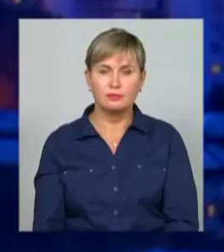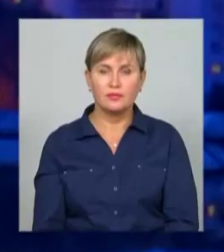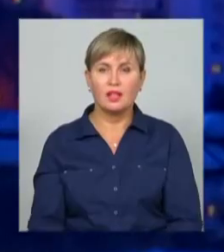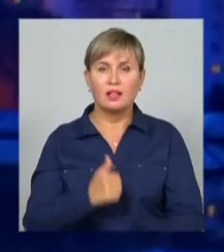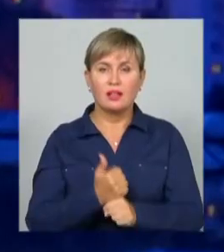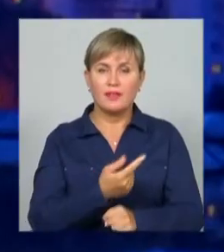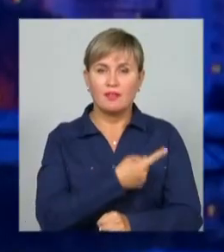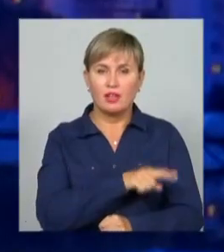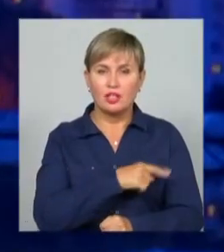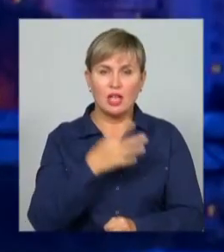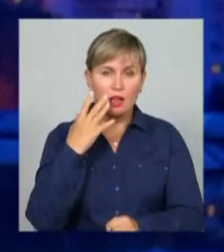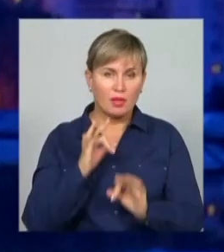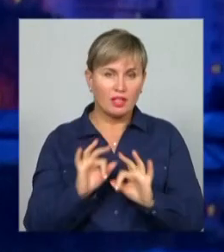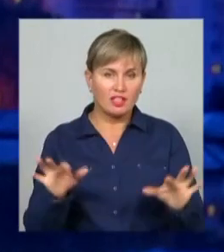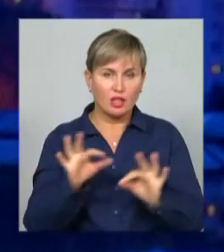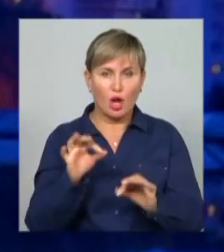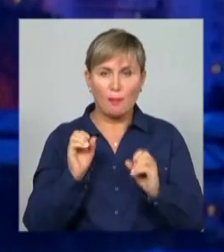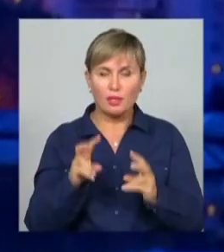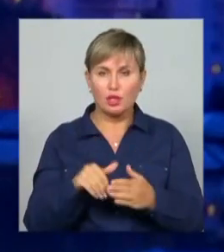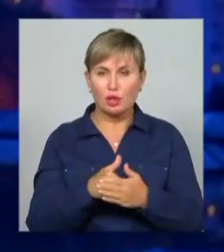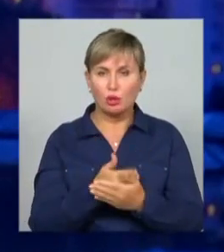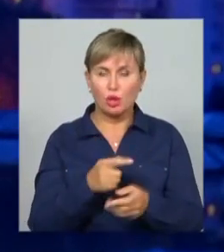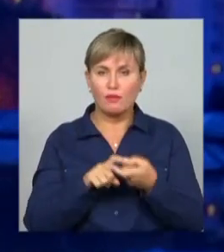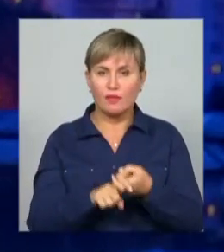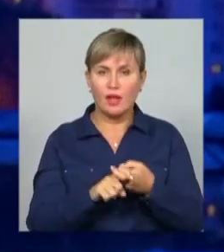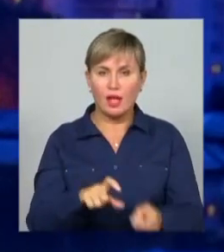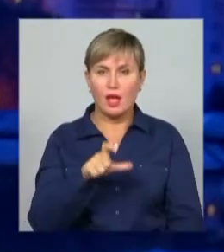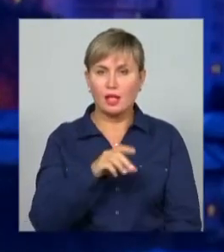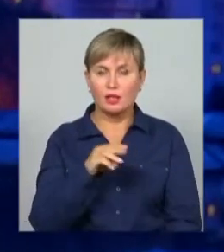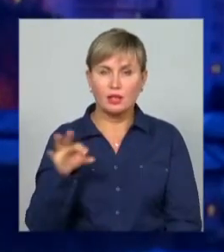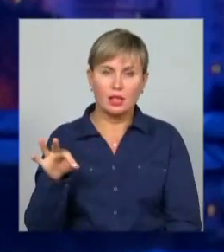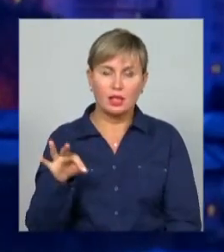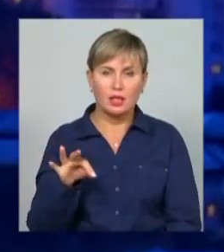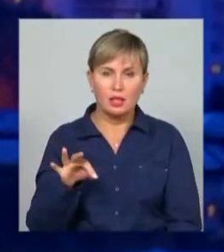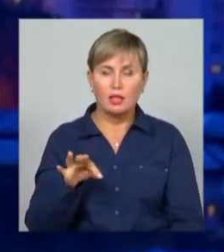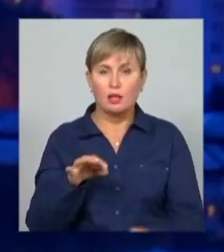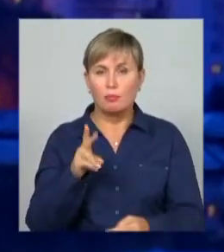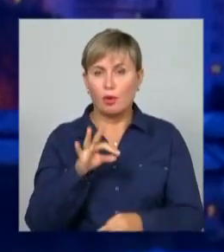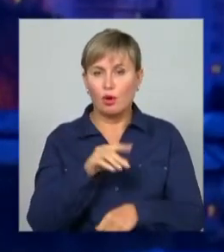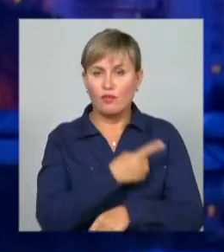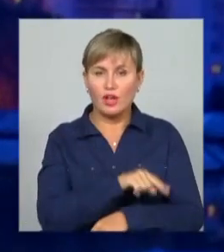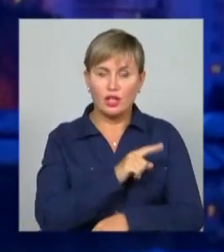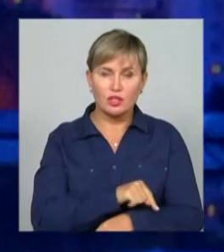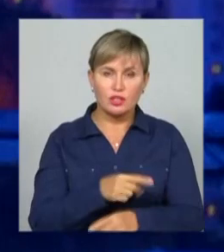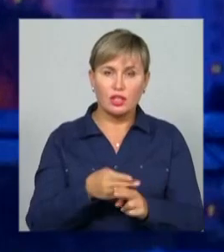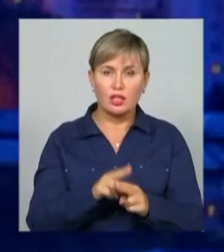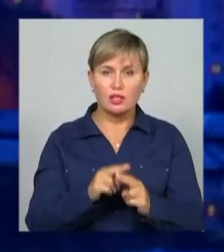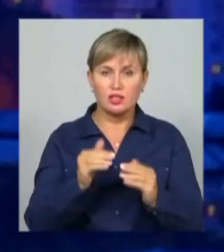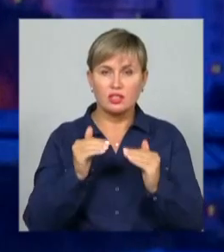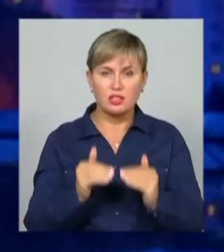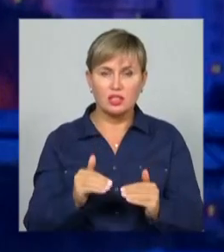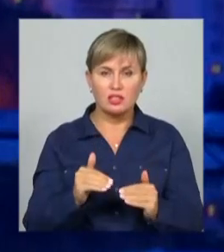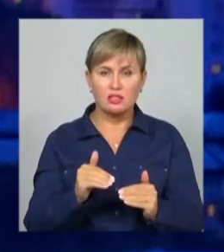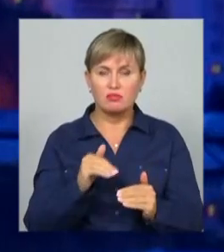Главный санврач Алматы рассказал об опасности нового штамма ЭТА. По исследованию зарубежных врачей, нигерийский штамм снижает